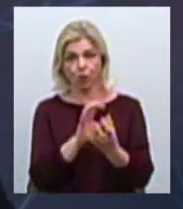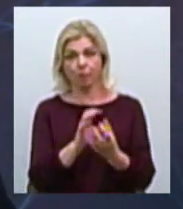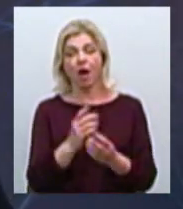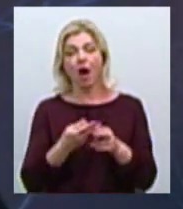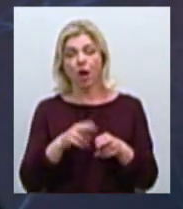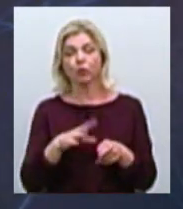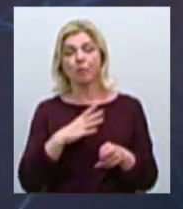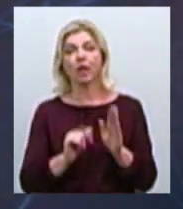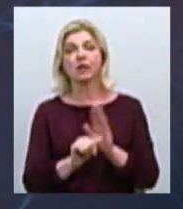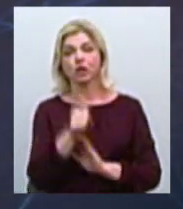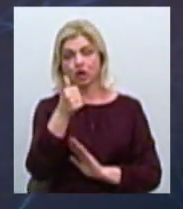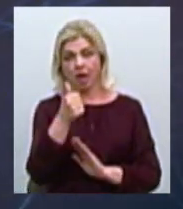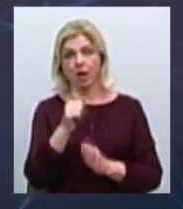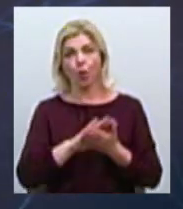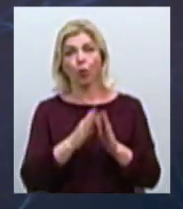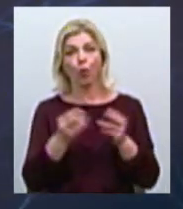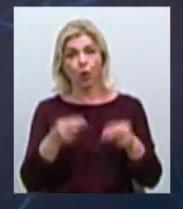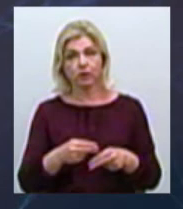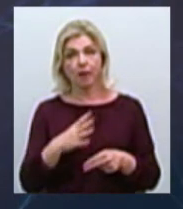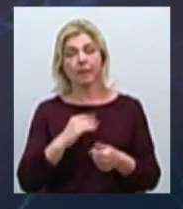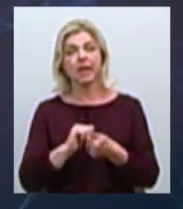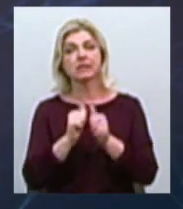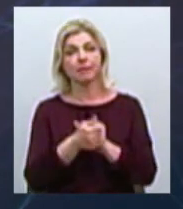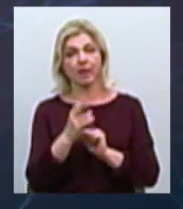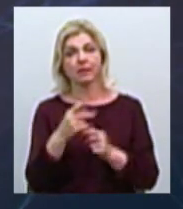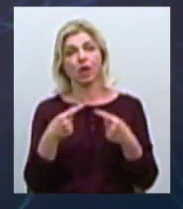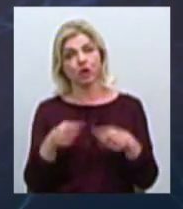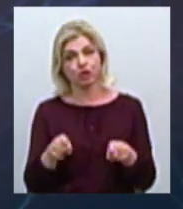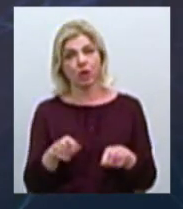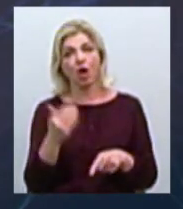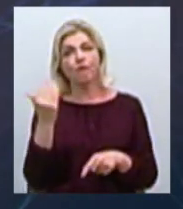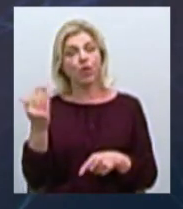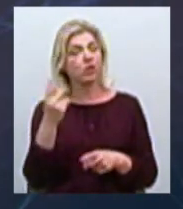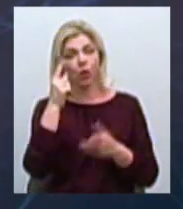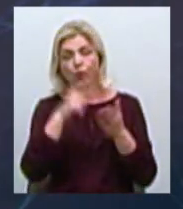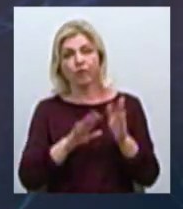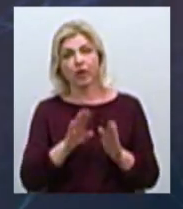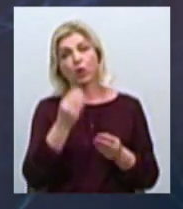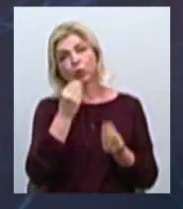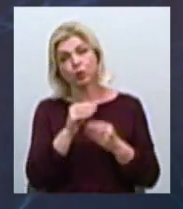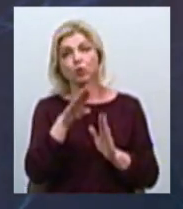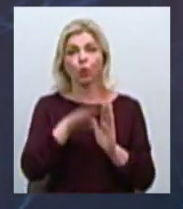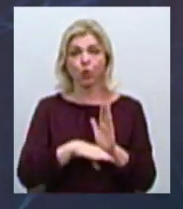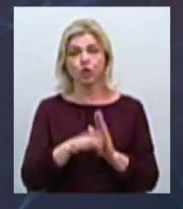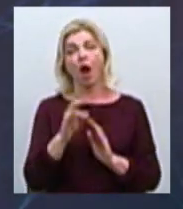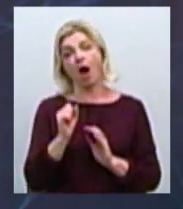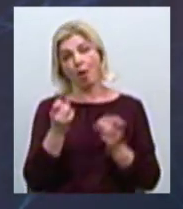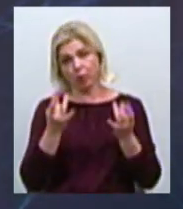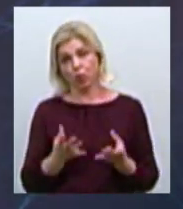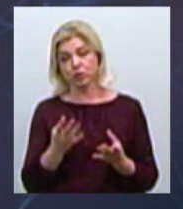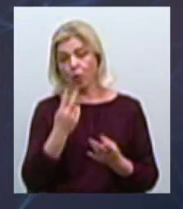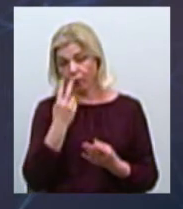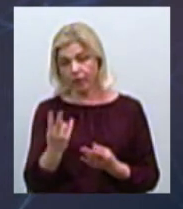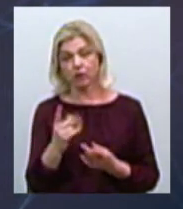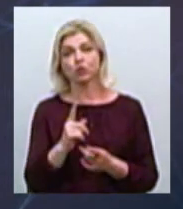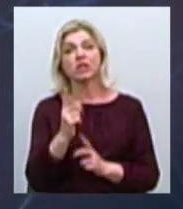початковій угоді, були змінені на інші. Вони не впевнені, чи це краще, чи гірше, але просто тому, що змінили, вони від них відмовились.